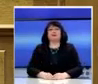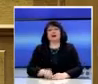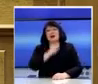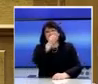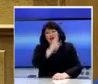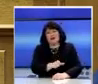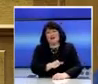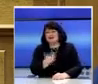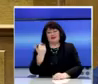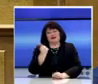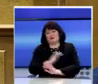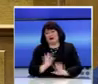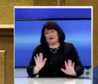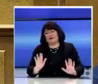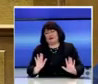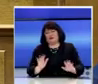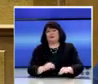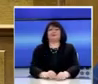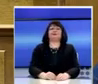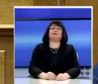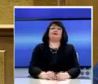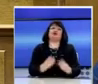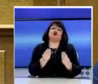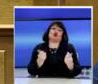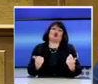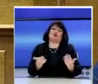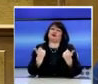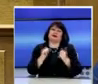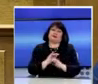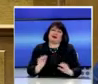νομίζω ότι δεν υπάρχει αυτή η τακτική.